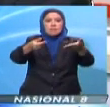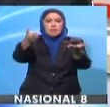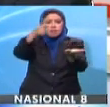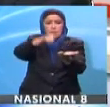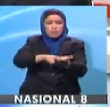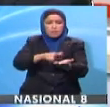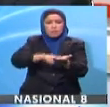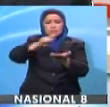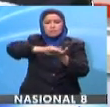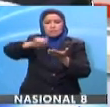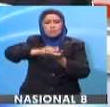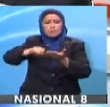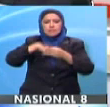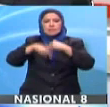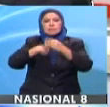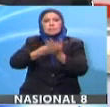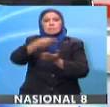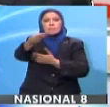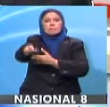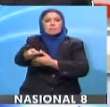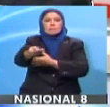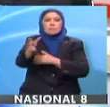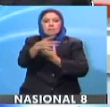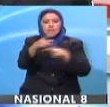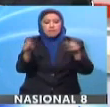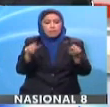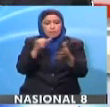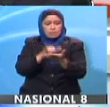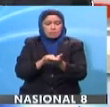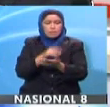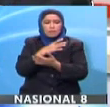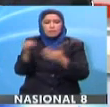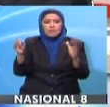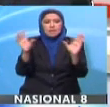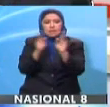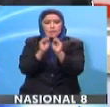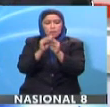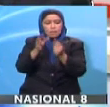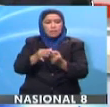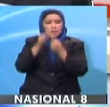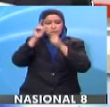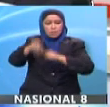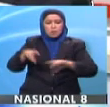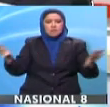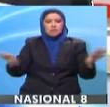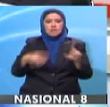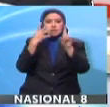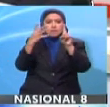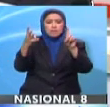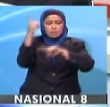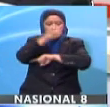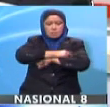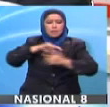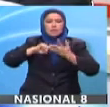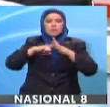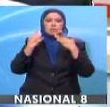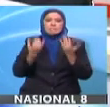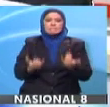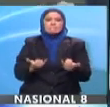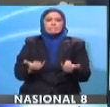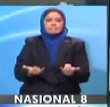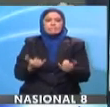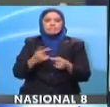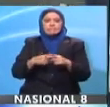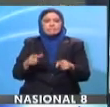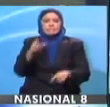pembelian harah itu mesyuarat khas bersama majlis juga perlu diadakan dalam tempoh 14 Hari kuatkuasa hari ini pengerusi Mara Tan